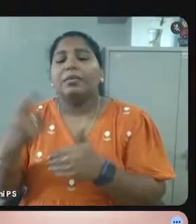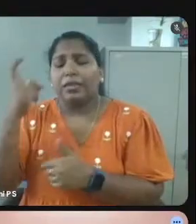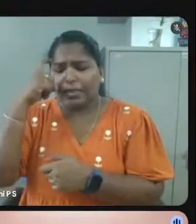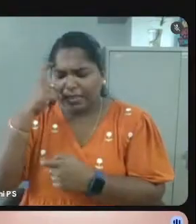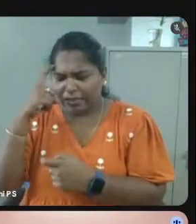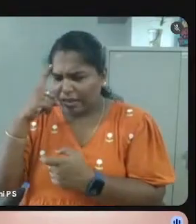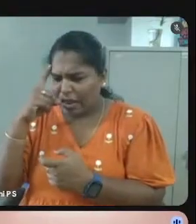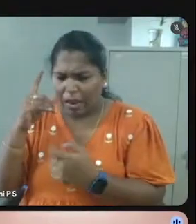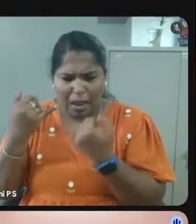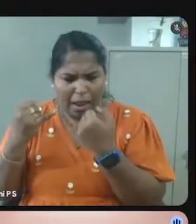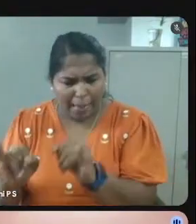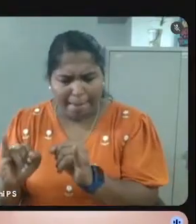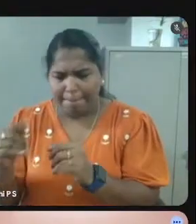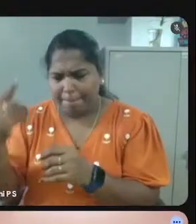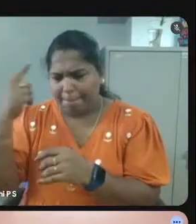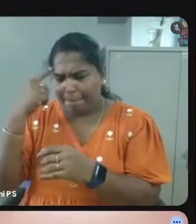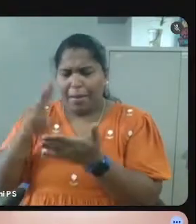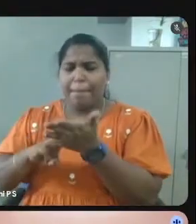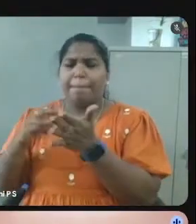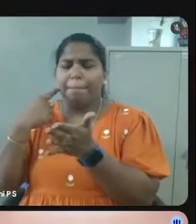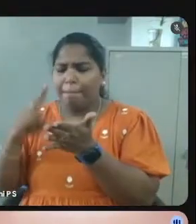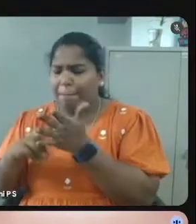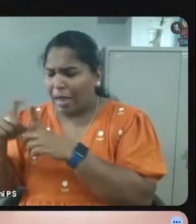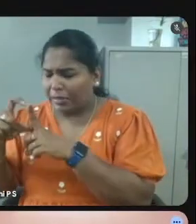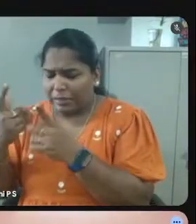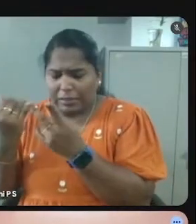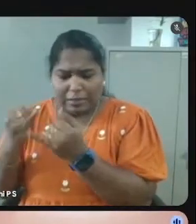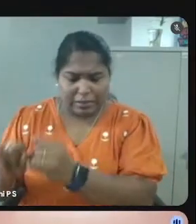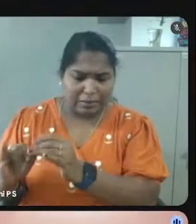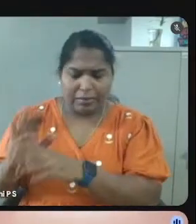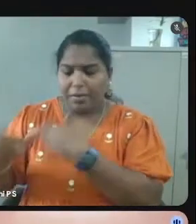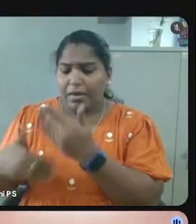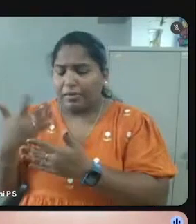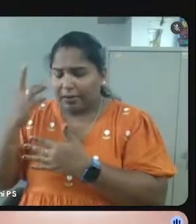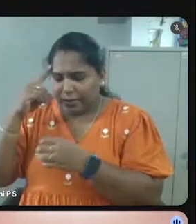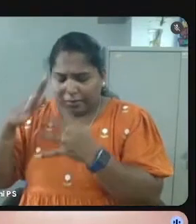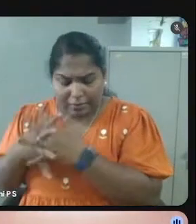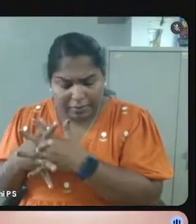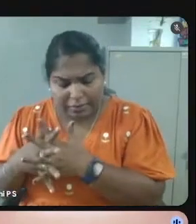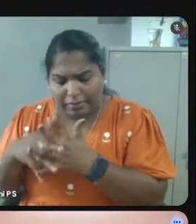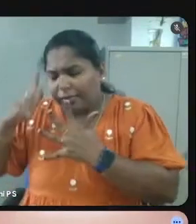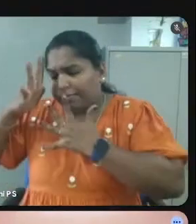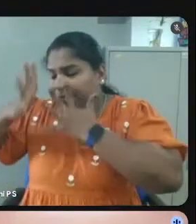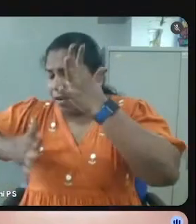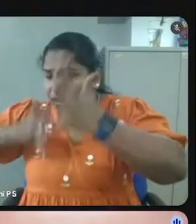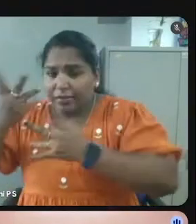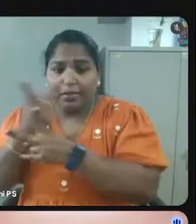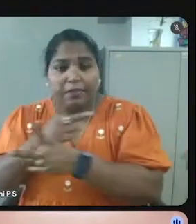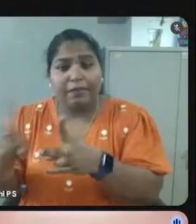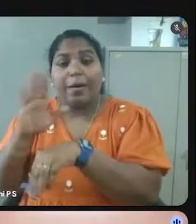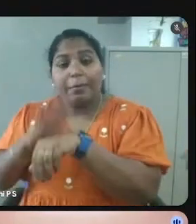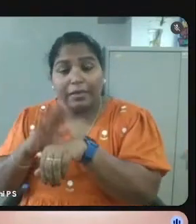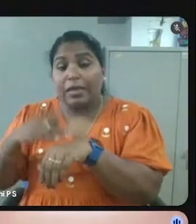ഡിസോർഡർ, മൈൻഡ് സ്പ്ലിറ്റ് ഡിസീസ് എന്ന് പറയും. സ്ട്രെസ്സും ആൻസൈറ്റി ഒരു പതട്ടമുള്ള ആൾക്കാർക്ക്, ഡിമെൻഷ്യ